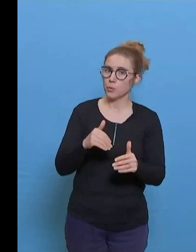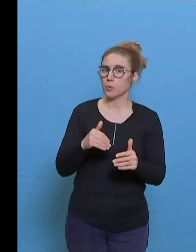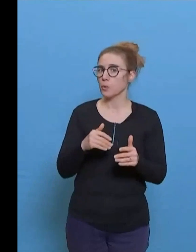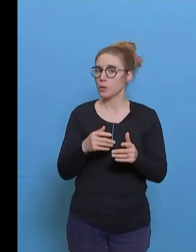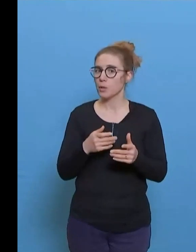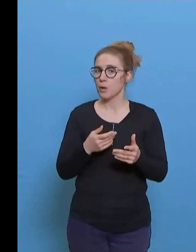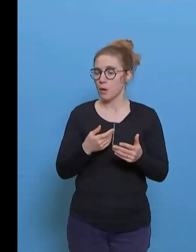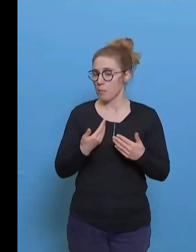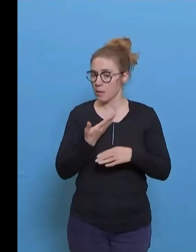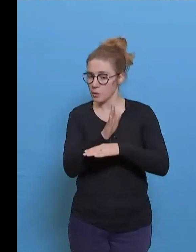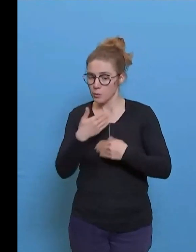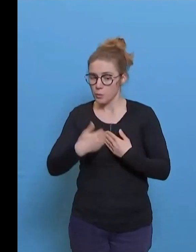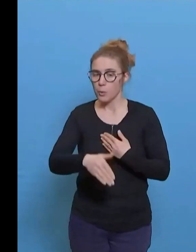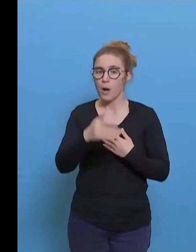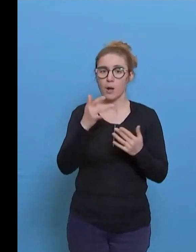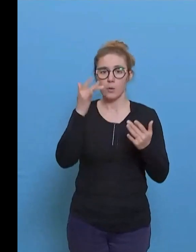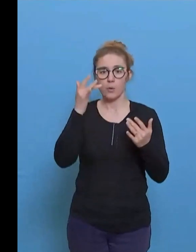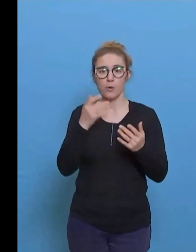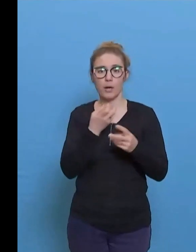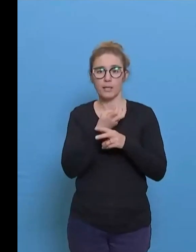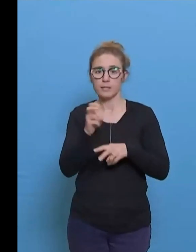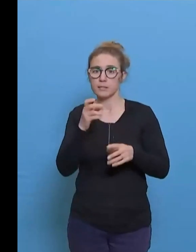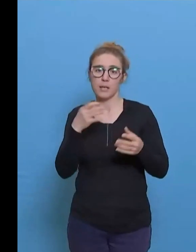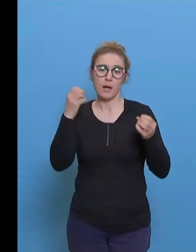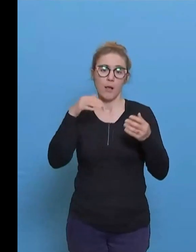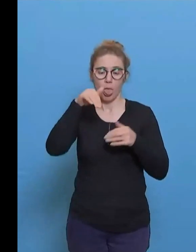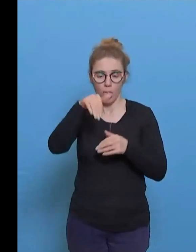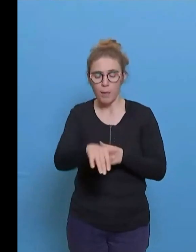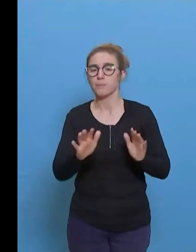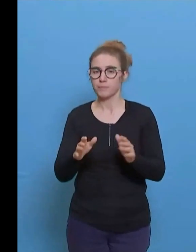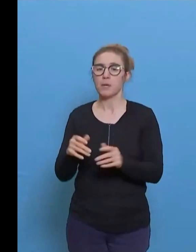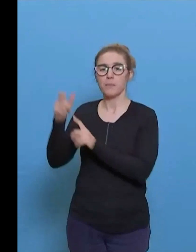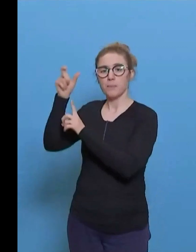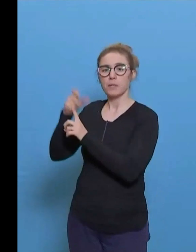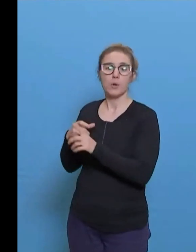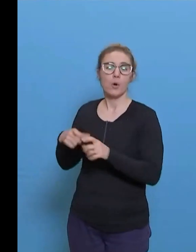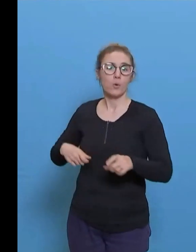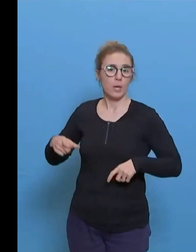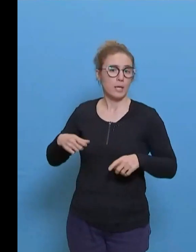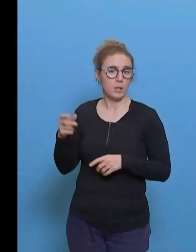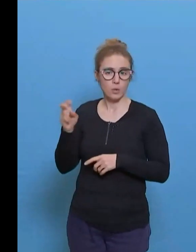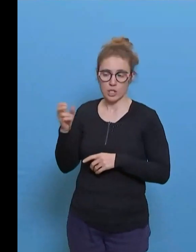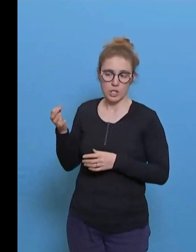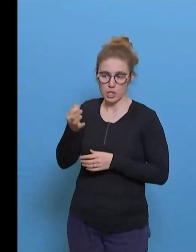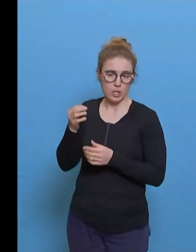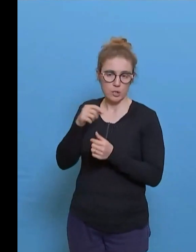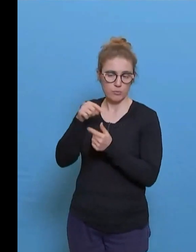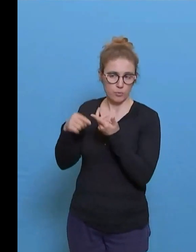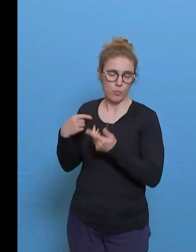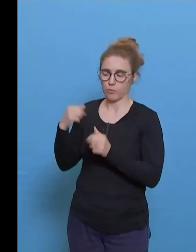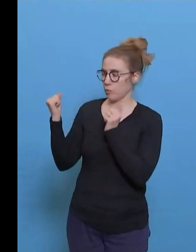qui sont devant nous et de l'affaissement en cours. Ma collègue écologiste a dit un certain nombre de choses que je partage pour